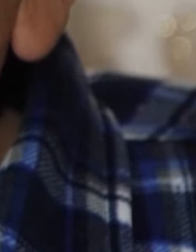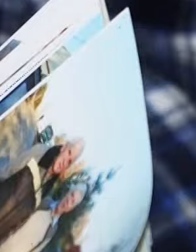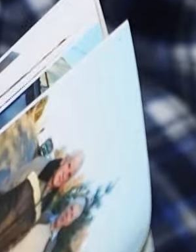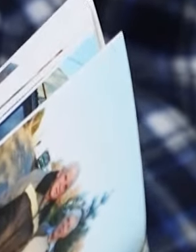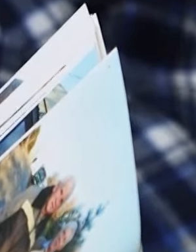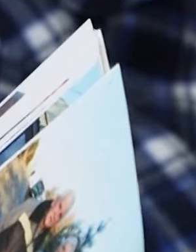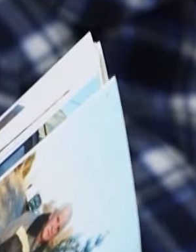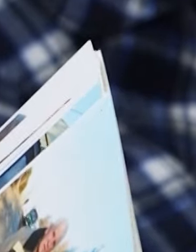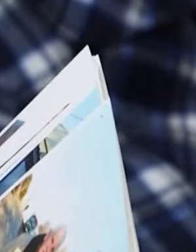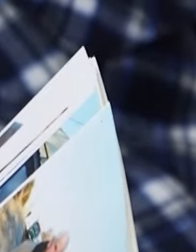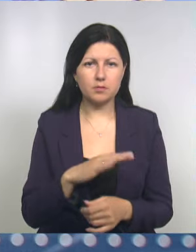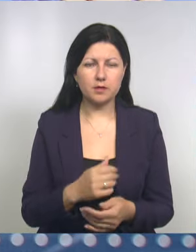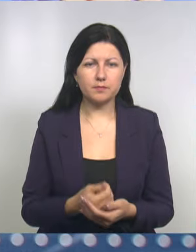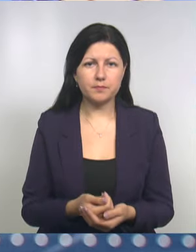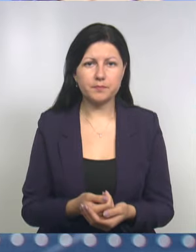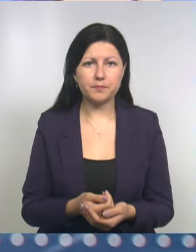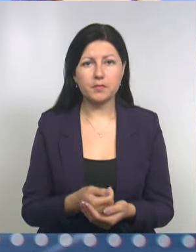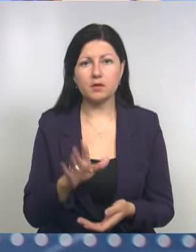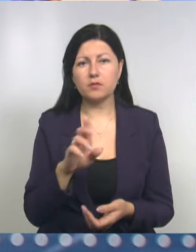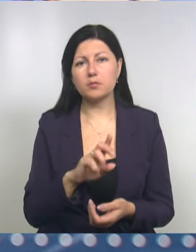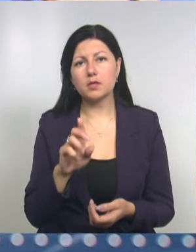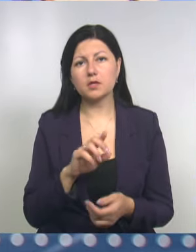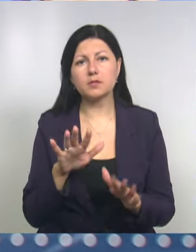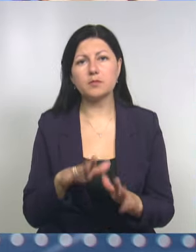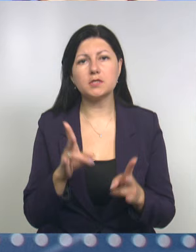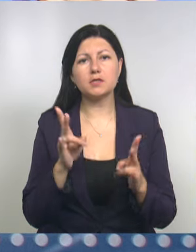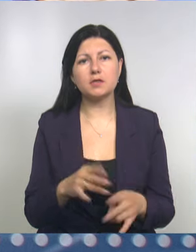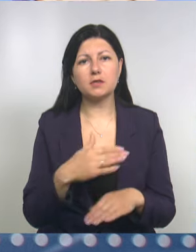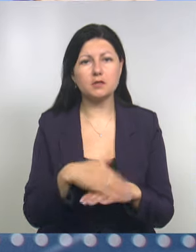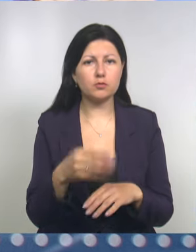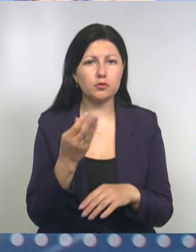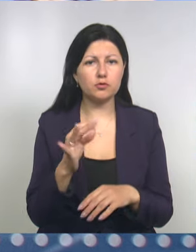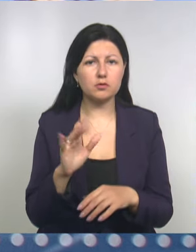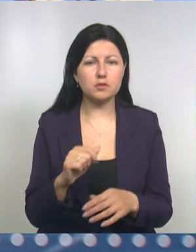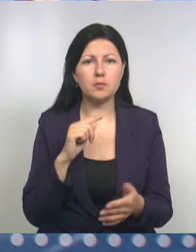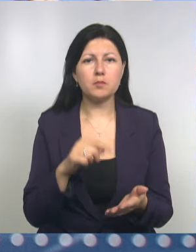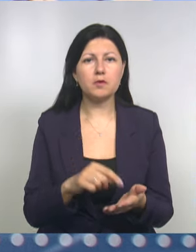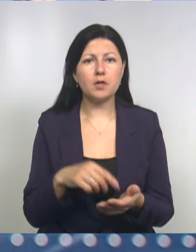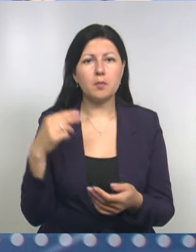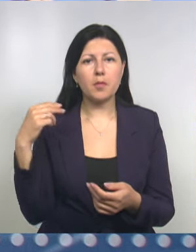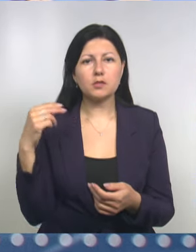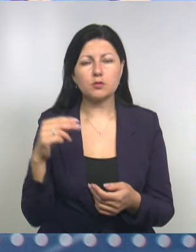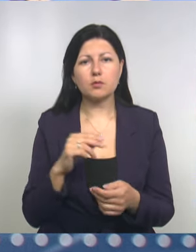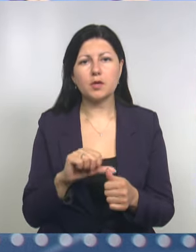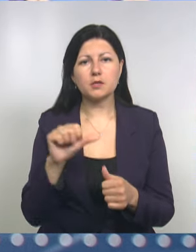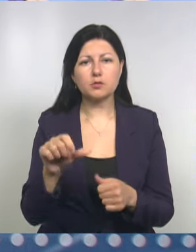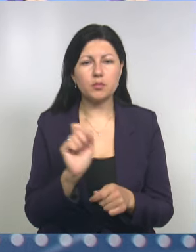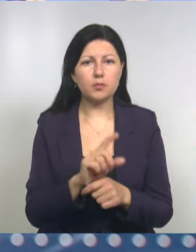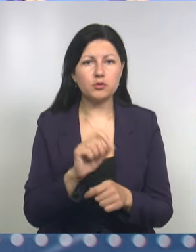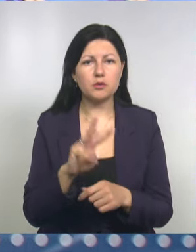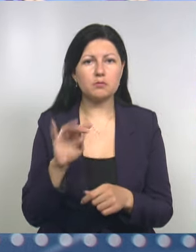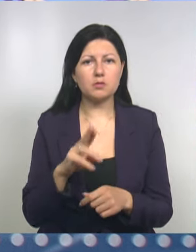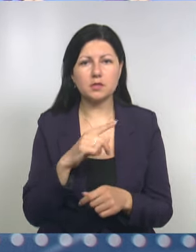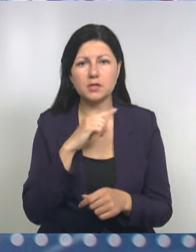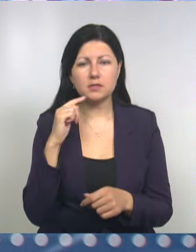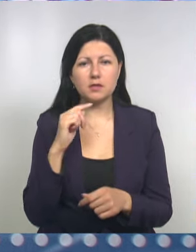их историю. В Белгороде на месте трагедии на улице Щёрса побывал посол по особым поручениям МИД России